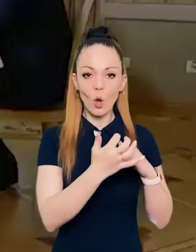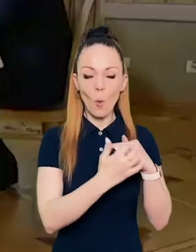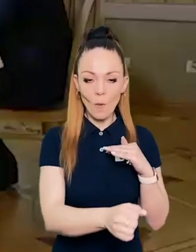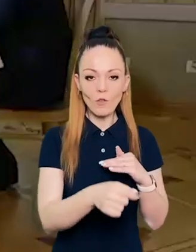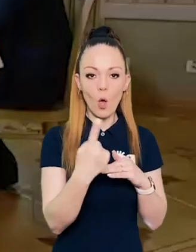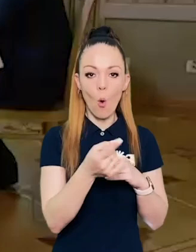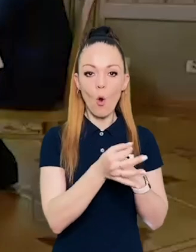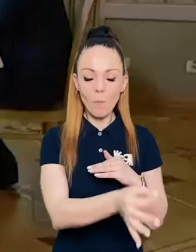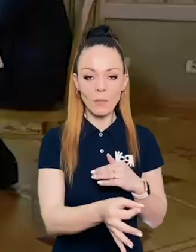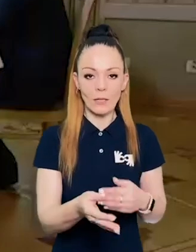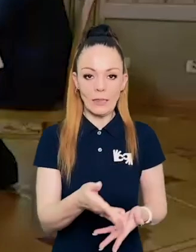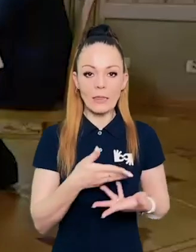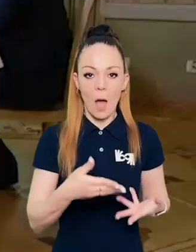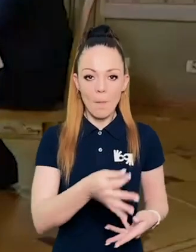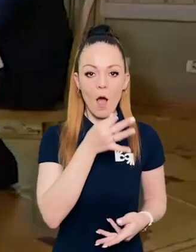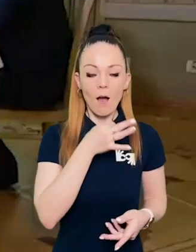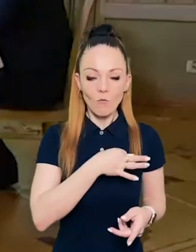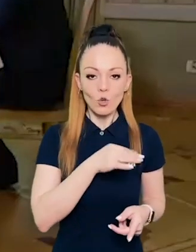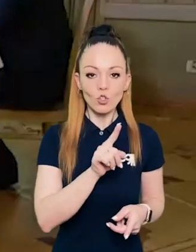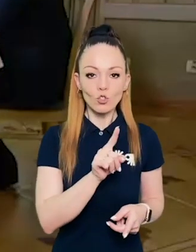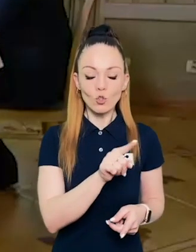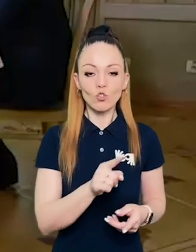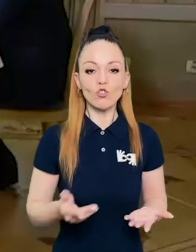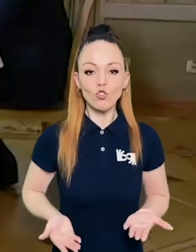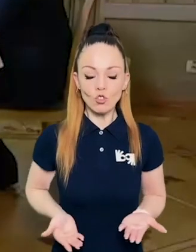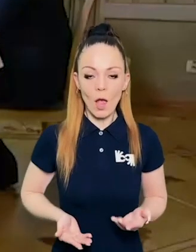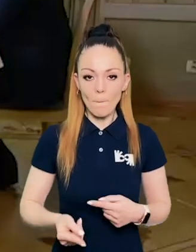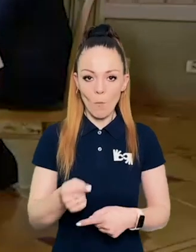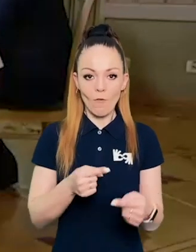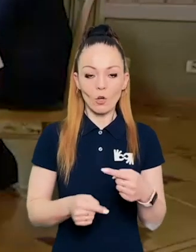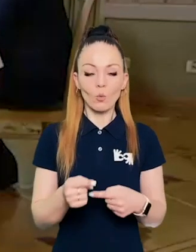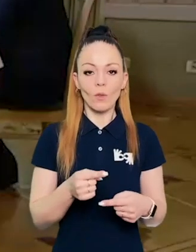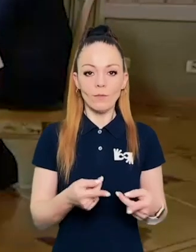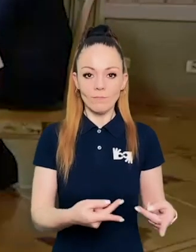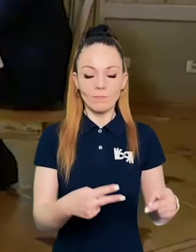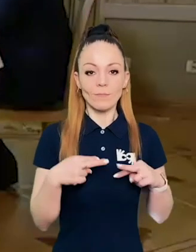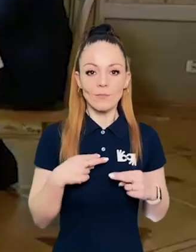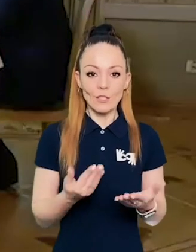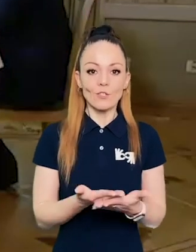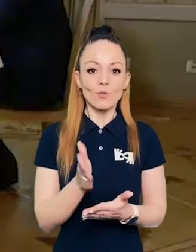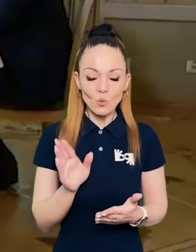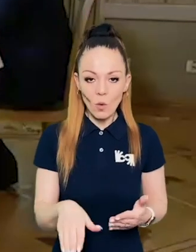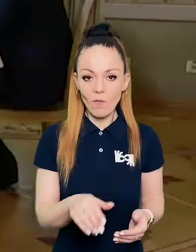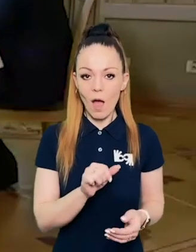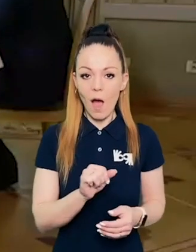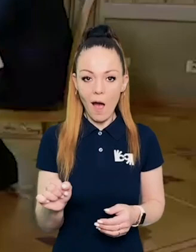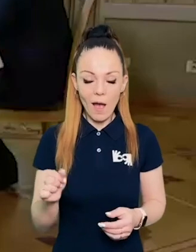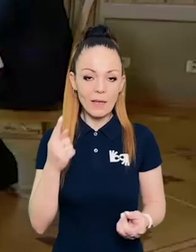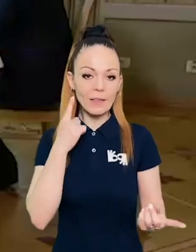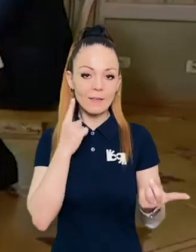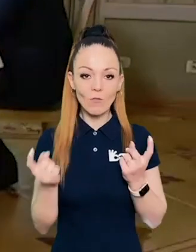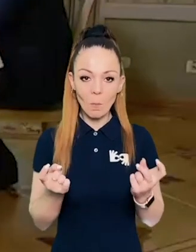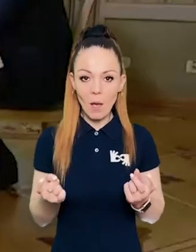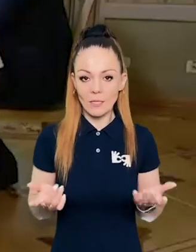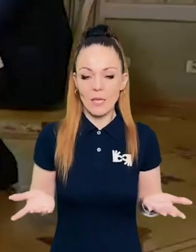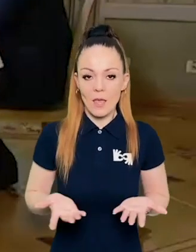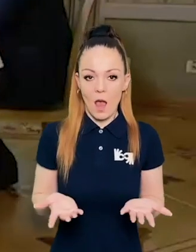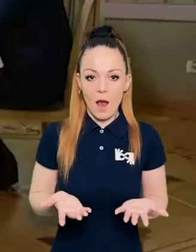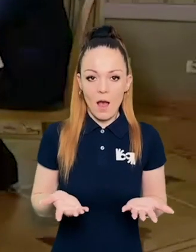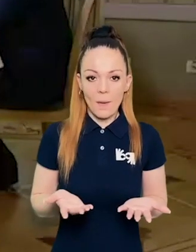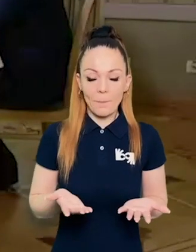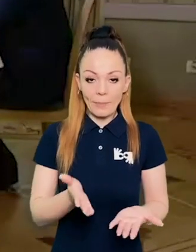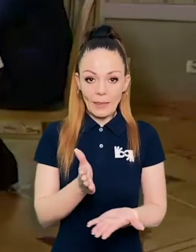наша деокупована область нам говорить, що життя повернулось повністю знову, а